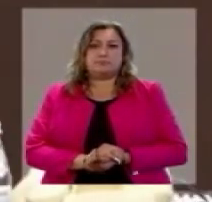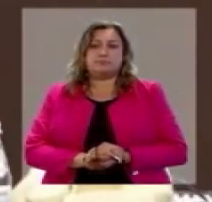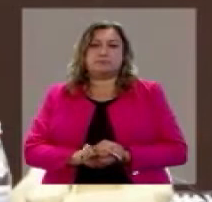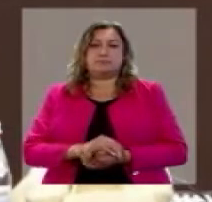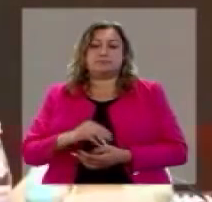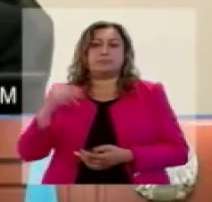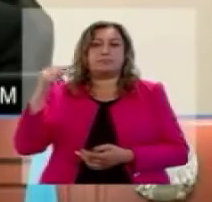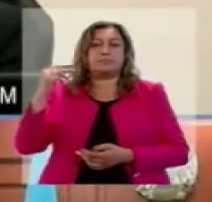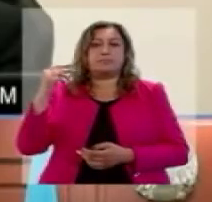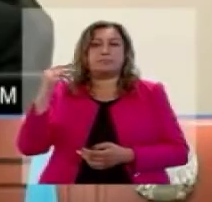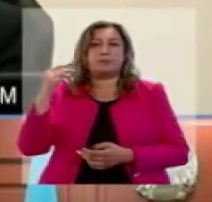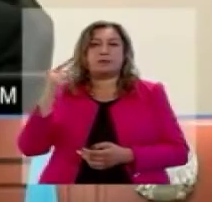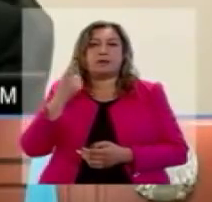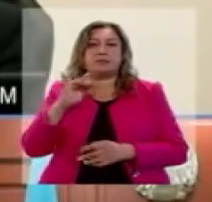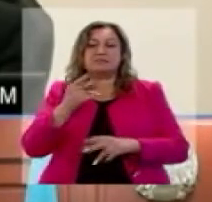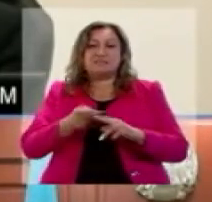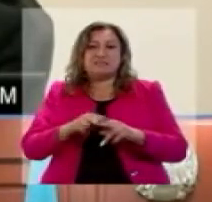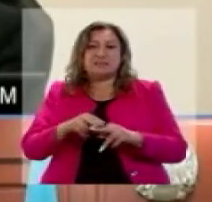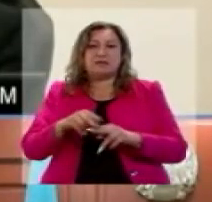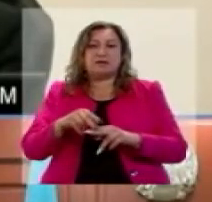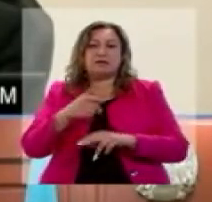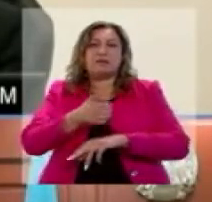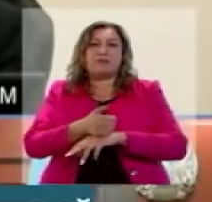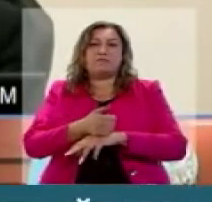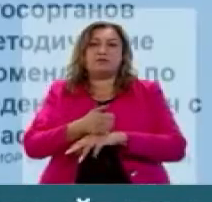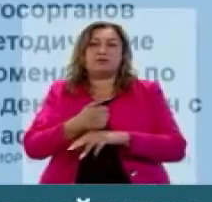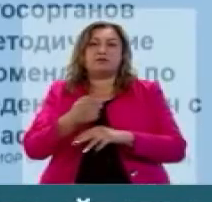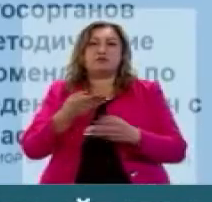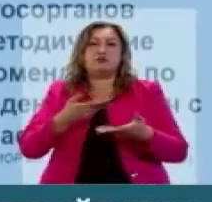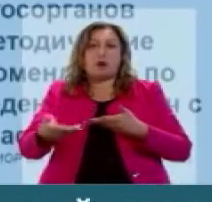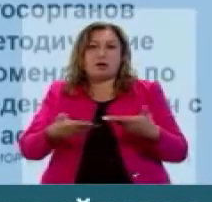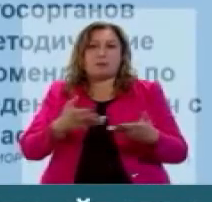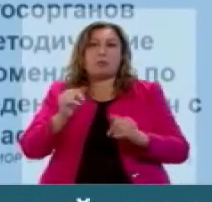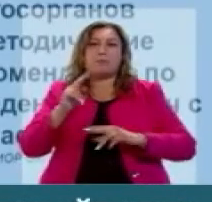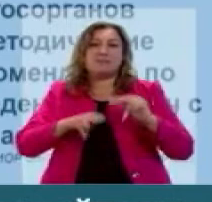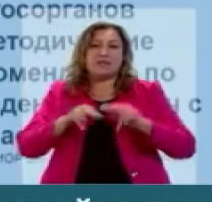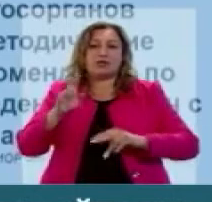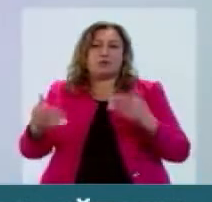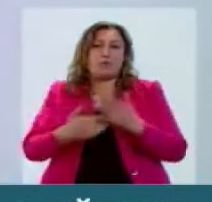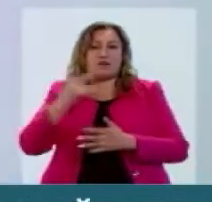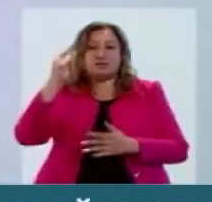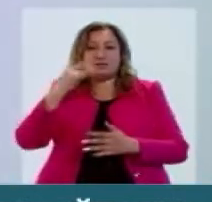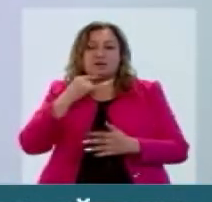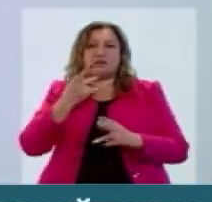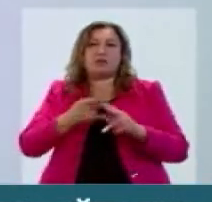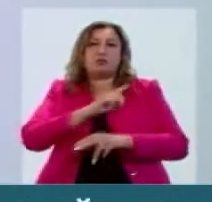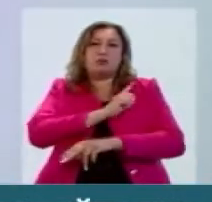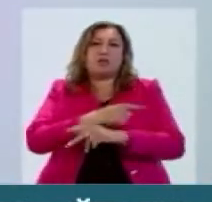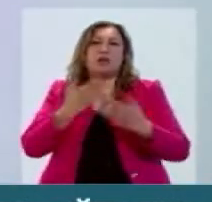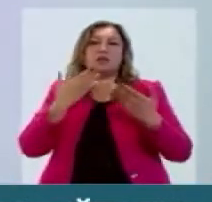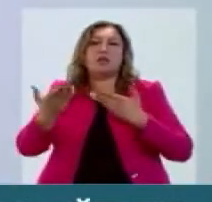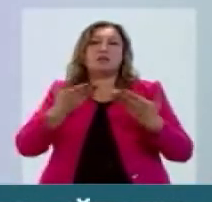Президенттің жаңа Қазақстанды құру жолындағы басты қадамдарының бірі мемлекеттік органдармен халық арасындағы диалогты күшейту. Осы мақсатта жыл